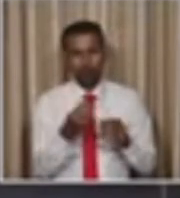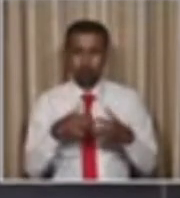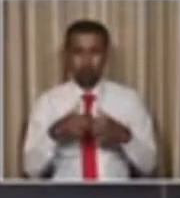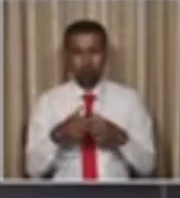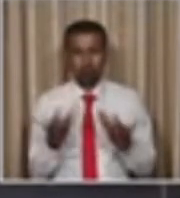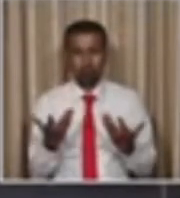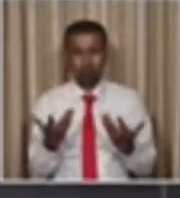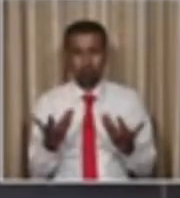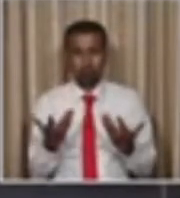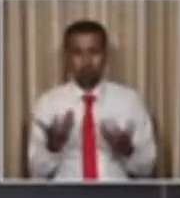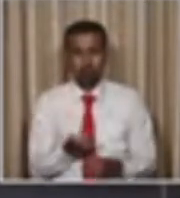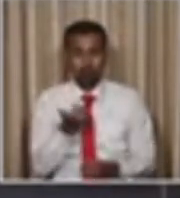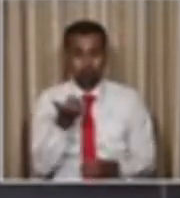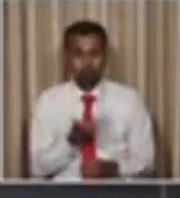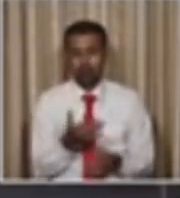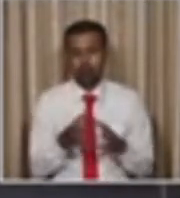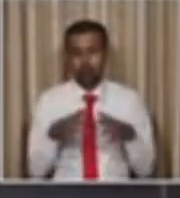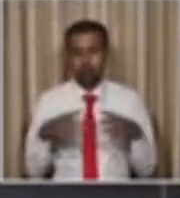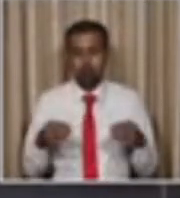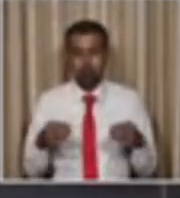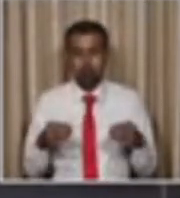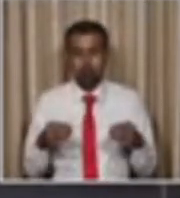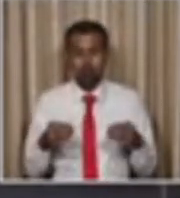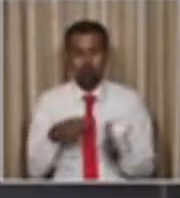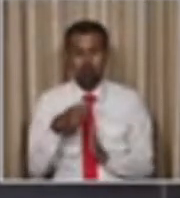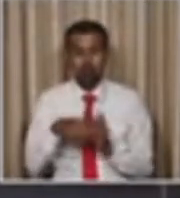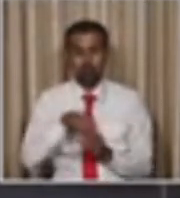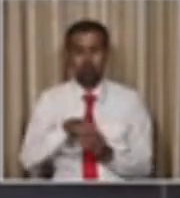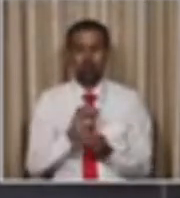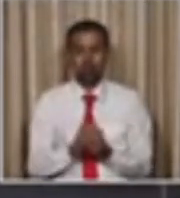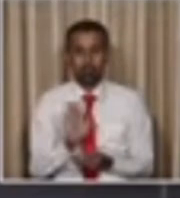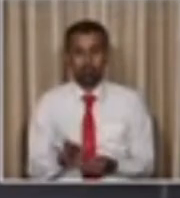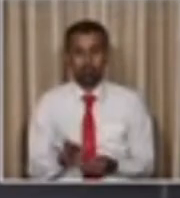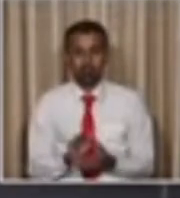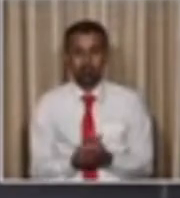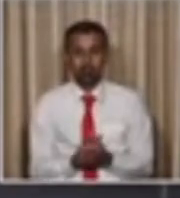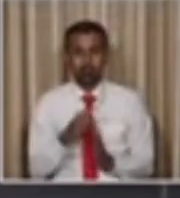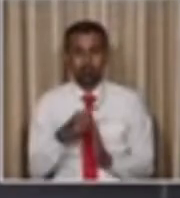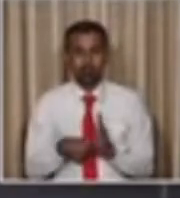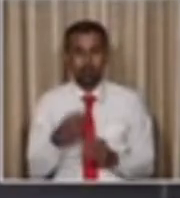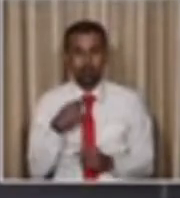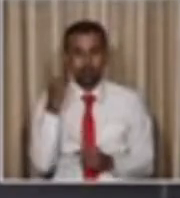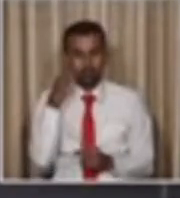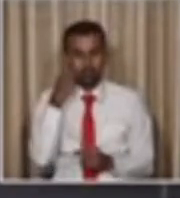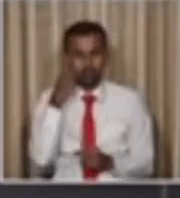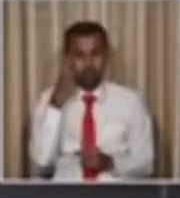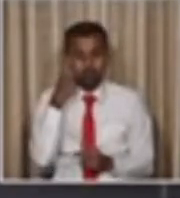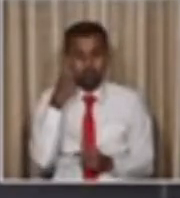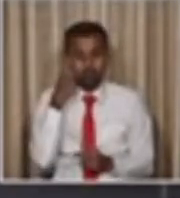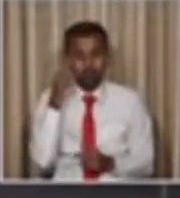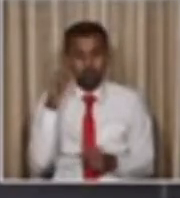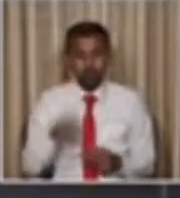නැහැ නමුත් මේක අත්‍යවශ්‍ය භාණ්ඩයක් හැටියට මේ රට තුල තිබිය යුතුයි මොකද මේ රටේ අපි දන්නවා මේ period poverty කියන